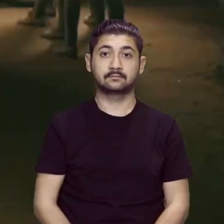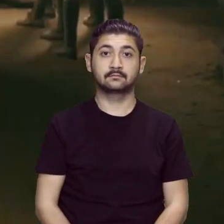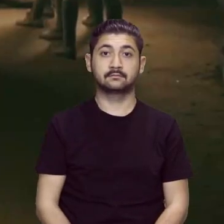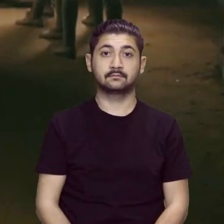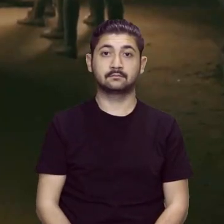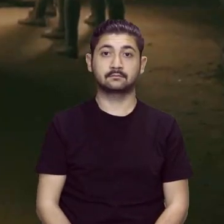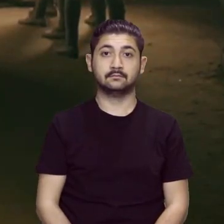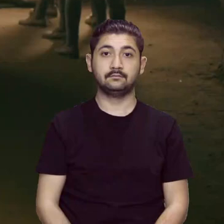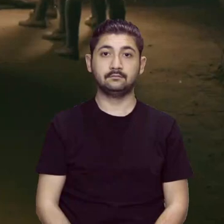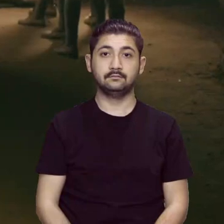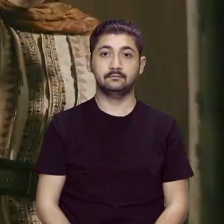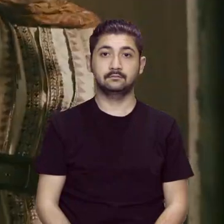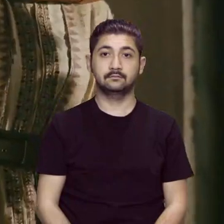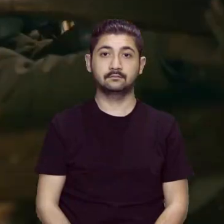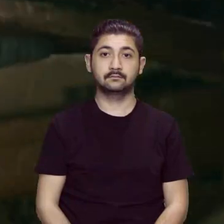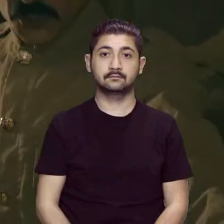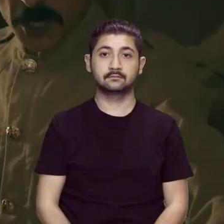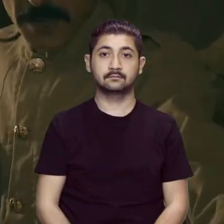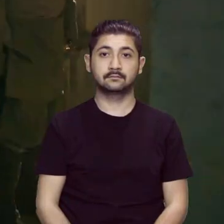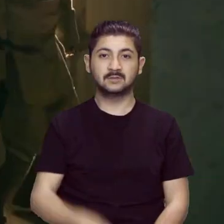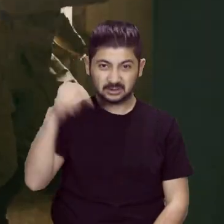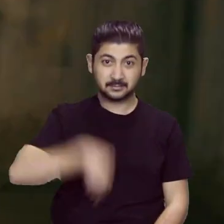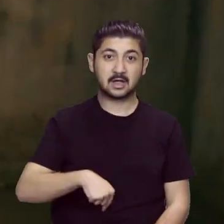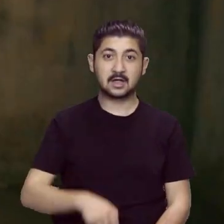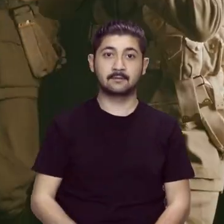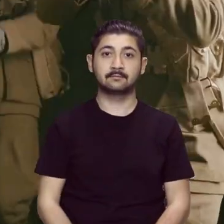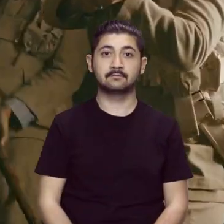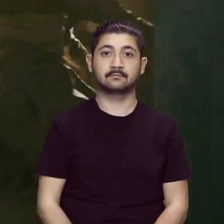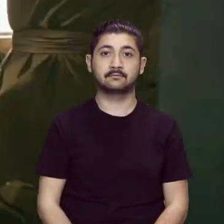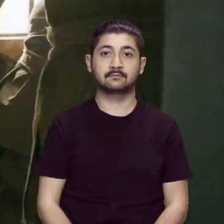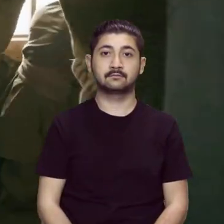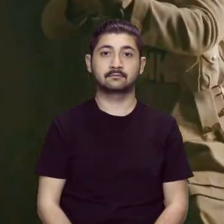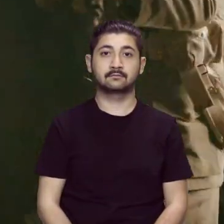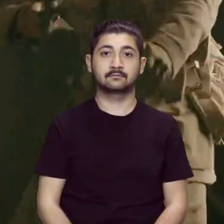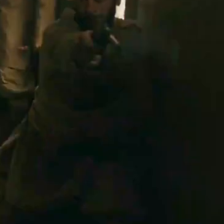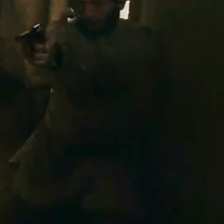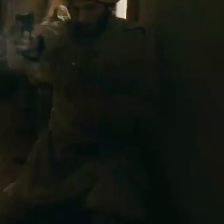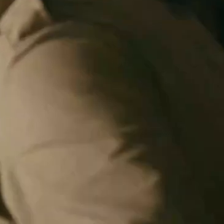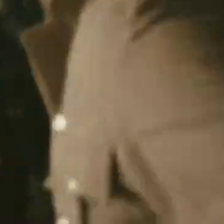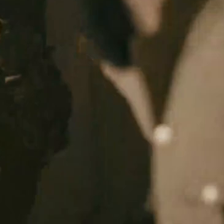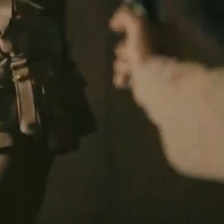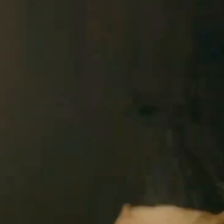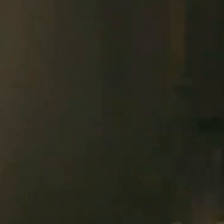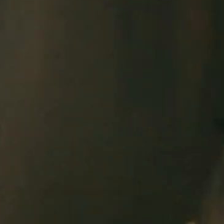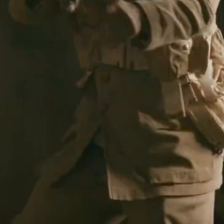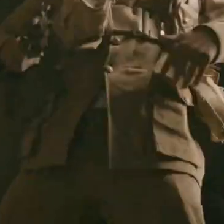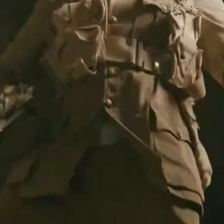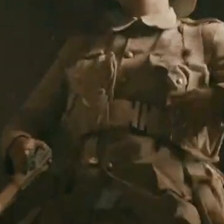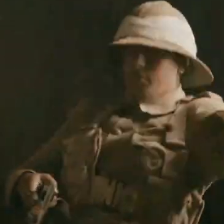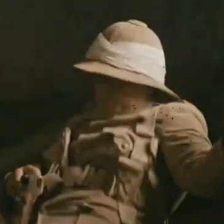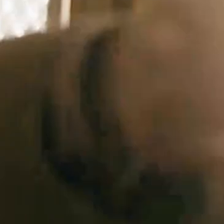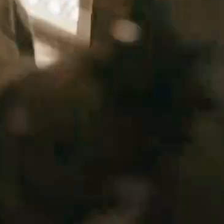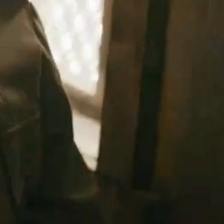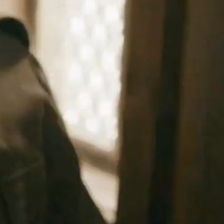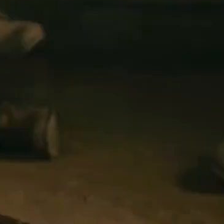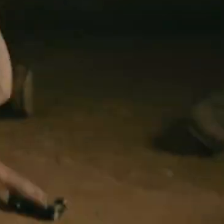Zeynep askerleri arkadan ateş etti. Şimdi! Mehmet de öbür yandakilerden birini vurdu. İki yandan üçer